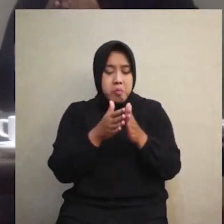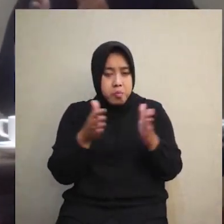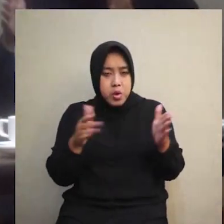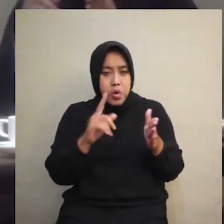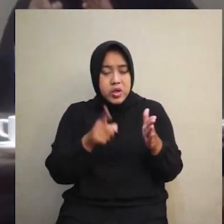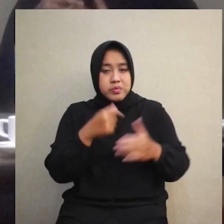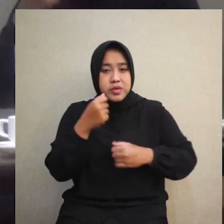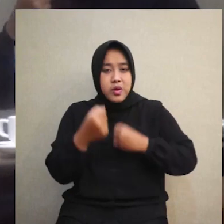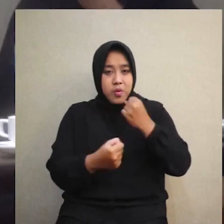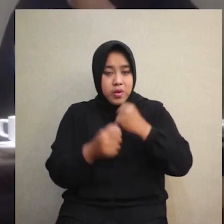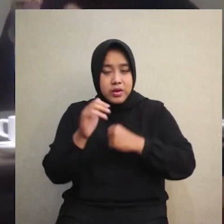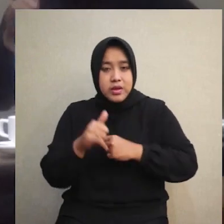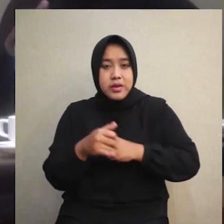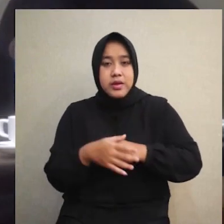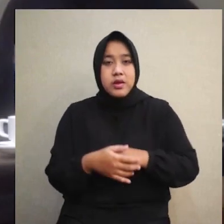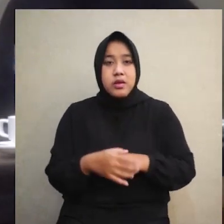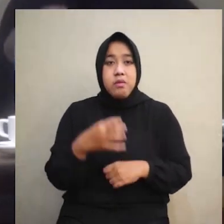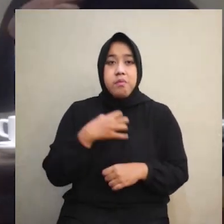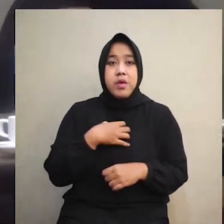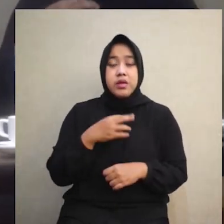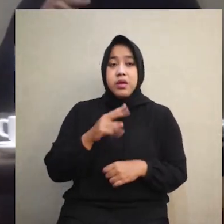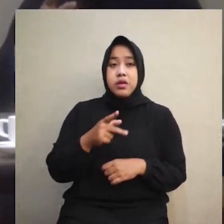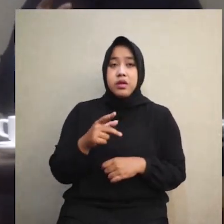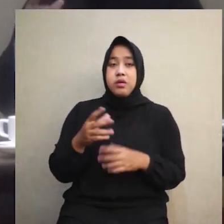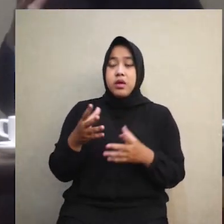dilakukan gitu kata dapat menjadi wajib